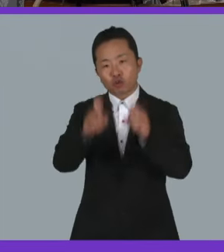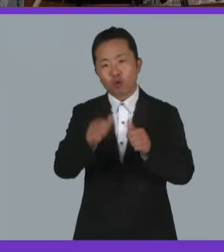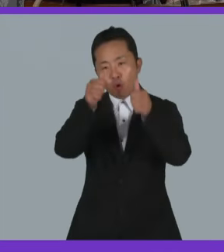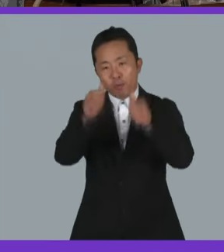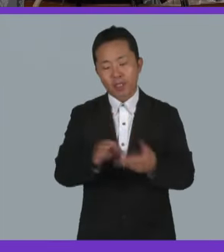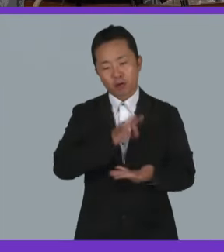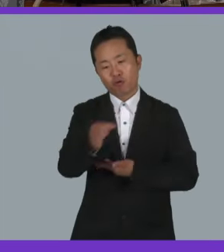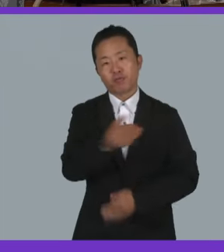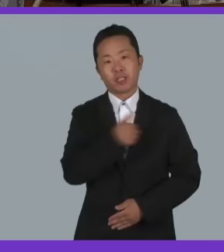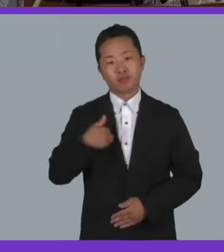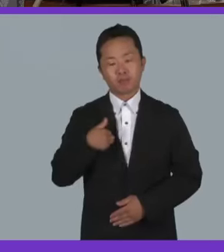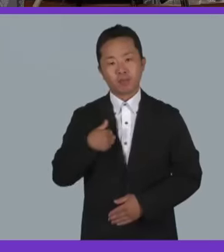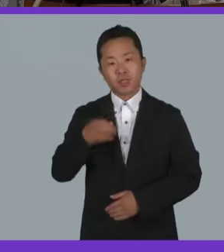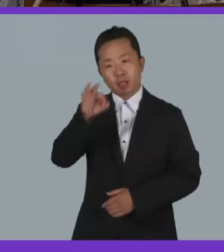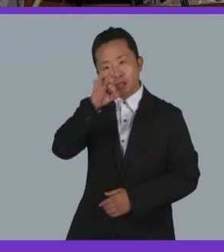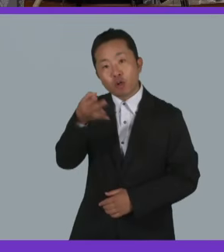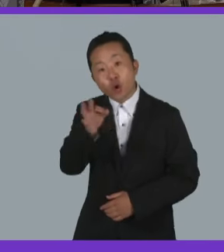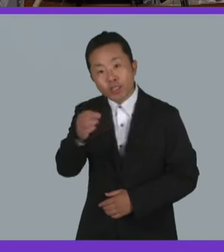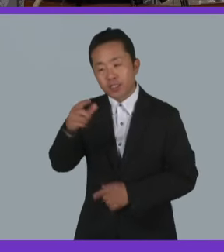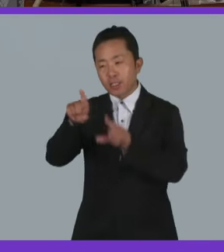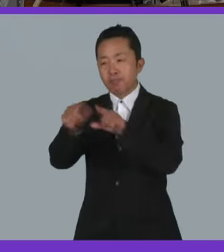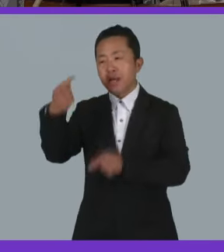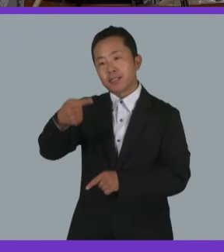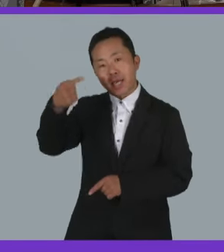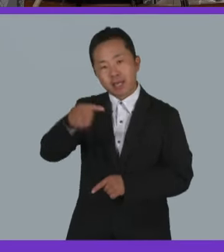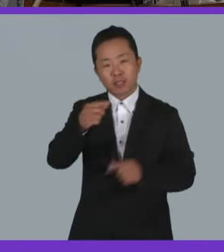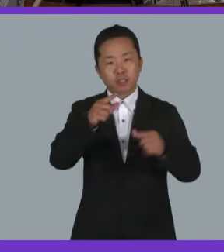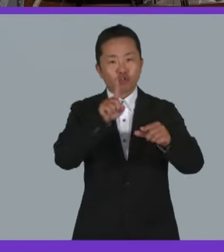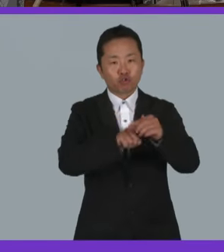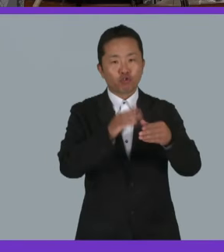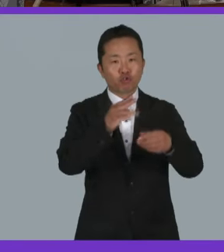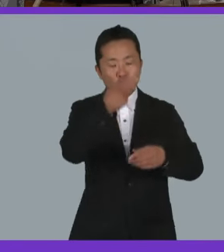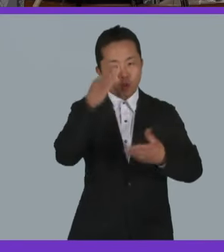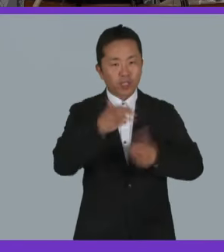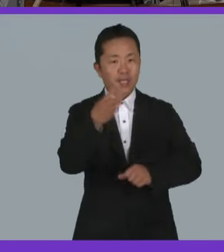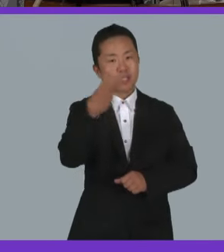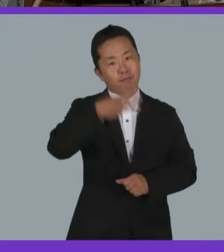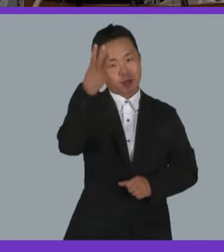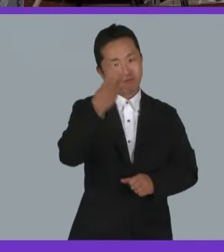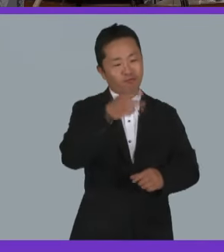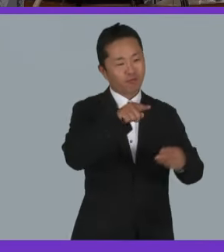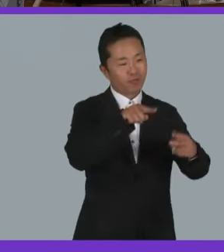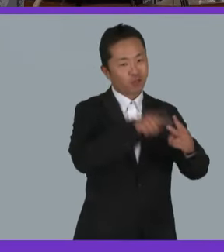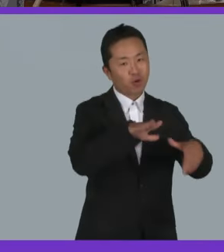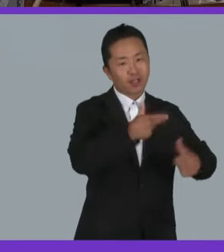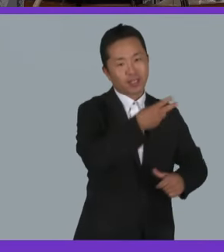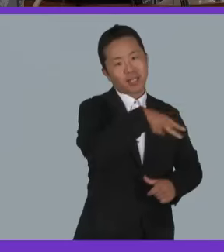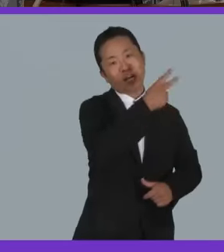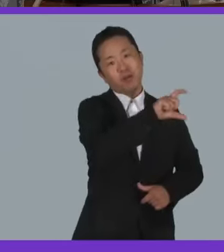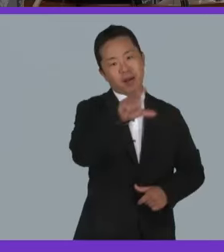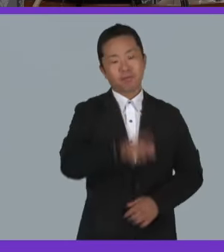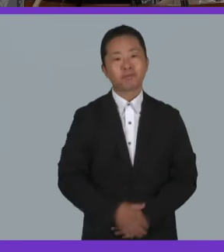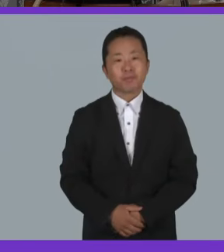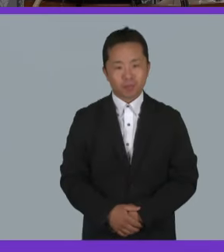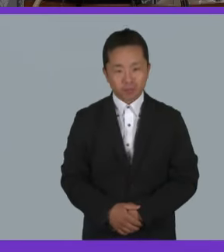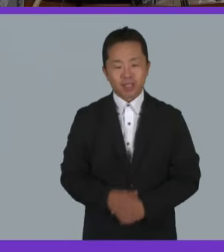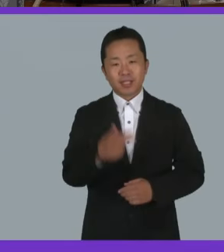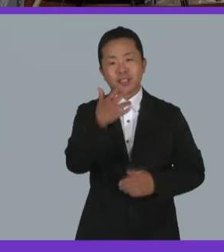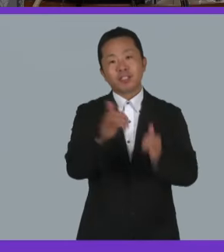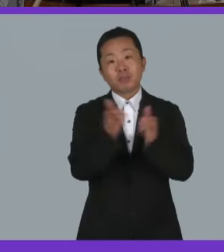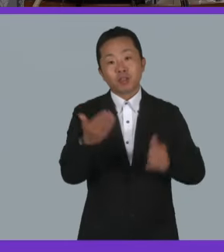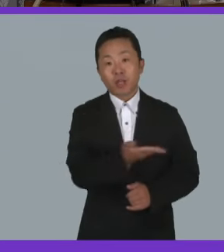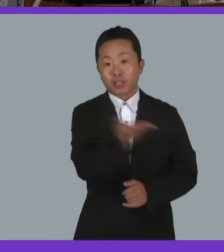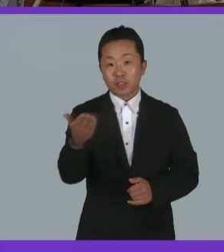入していただきます。観覧料金は一般1000円、中高生300円、小学生200円という料金設定をしております。京都市民の皆様